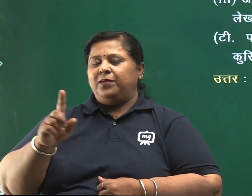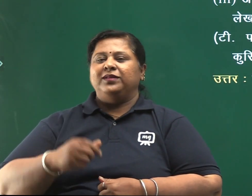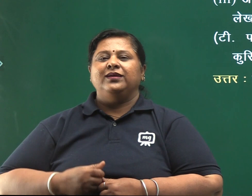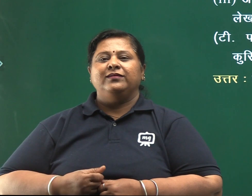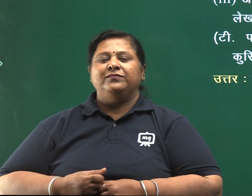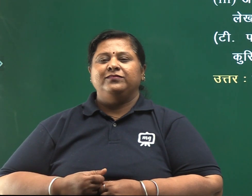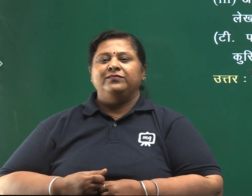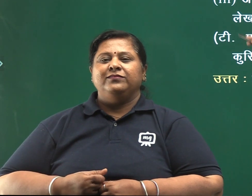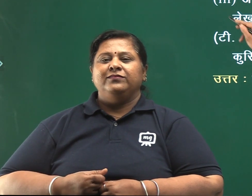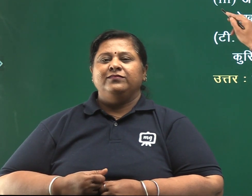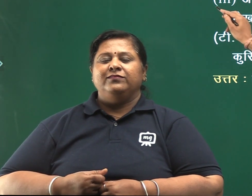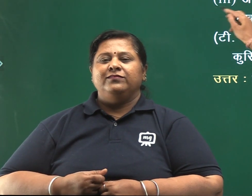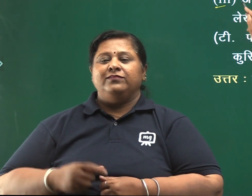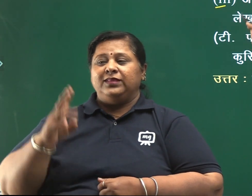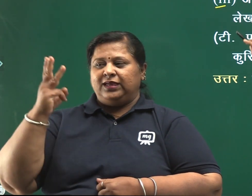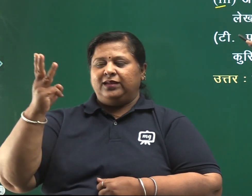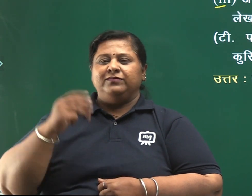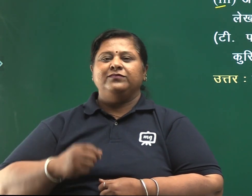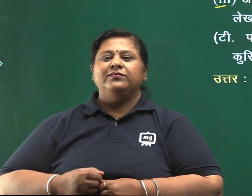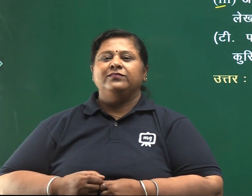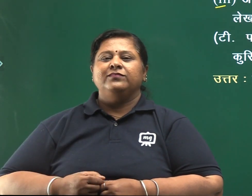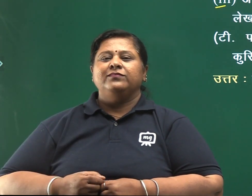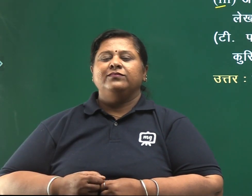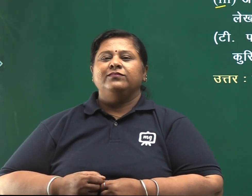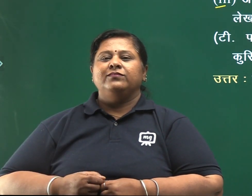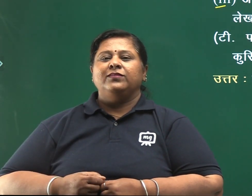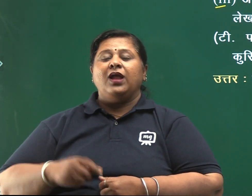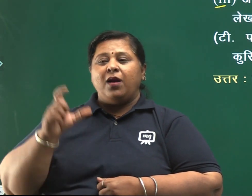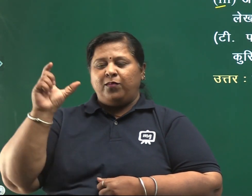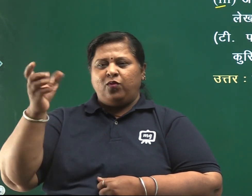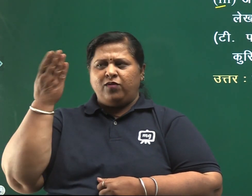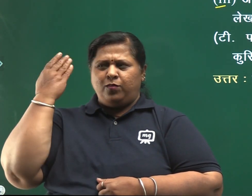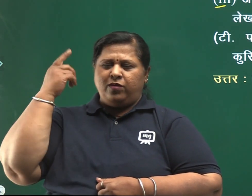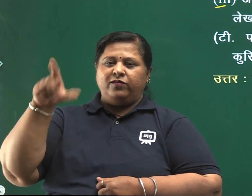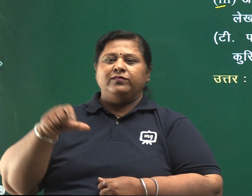हैं। प्रश्न 3, अपूर्व अनुभव